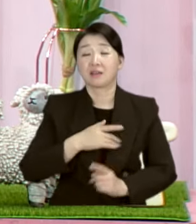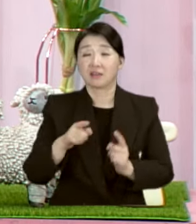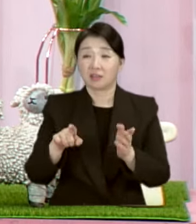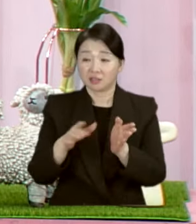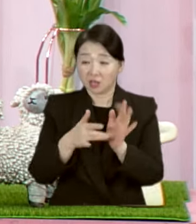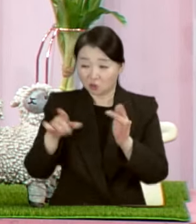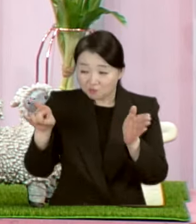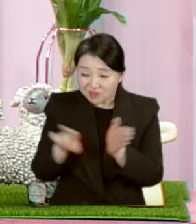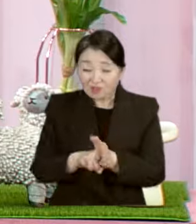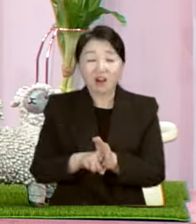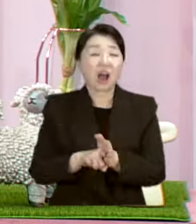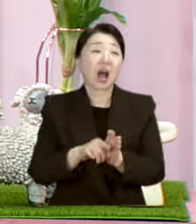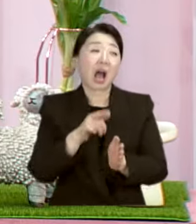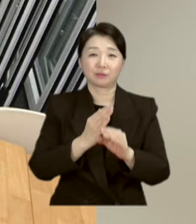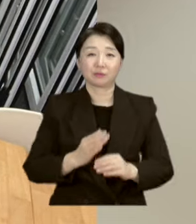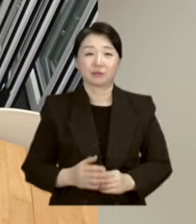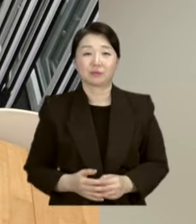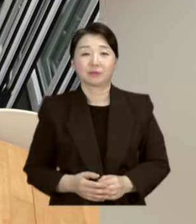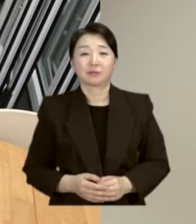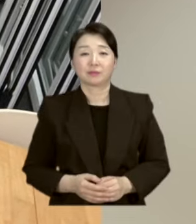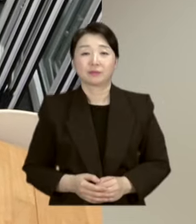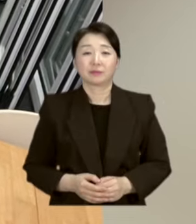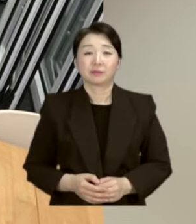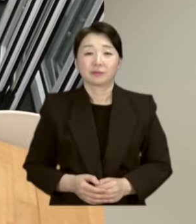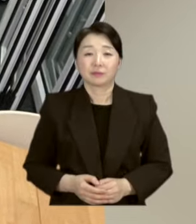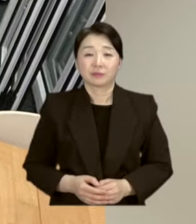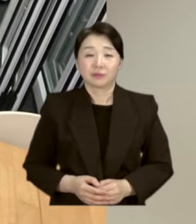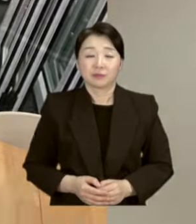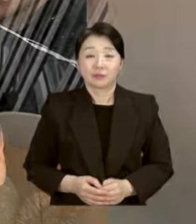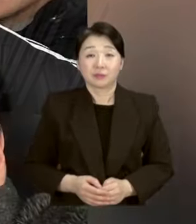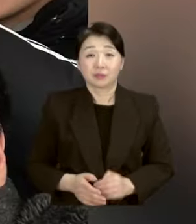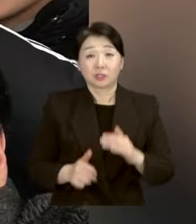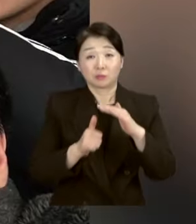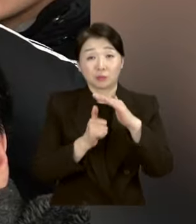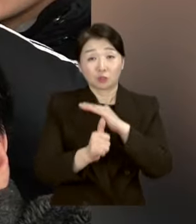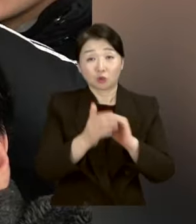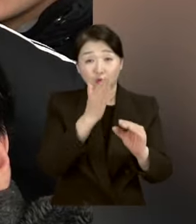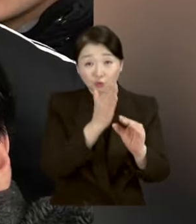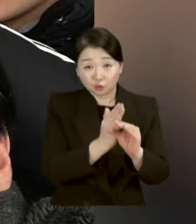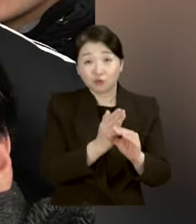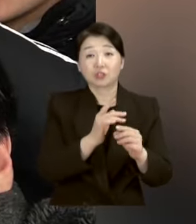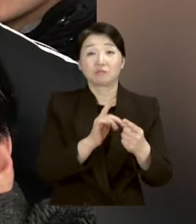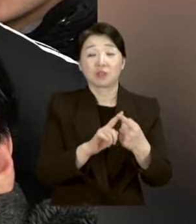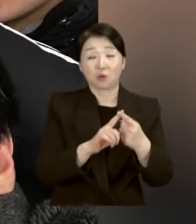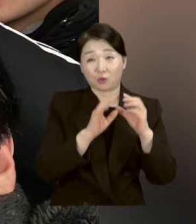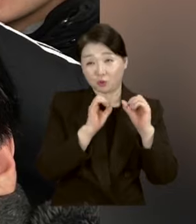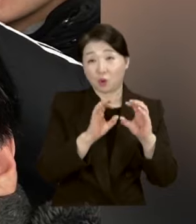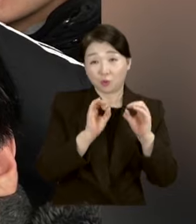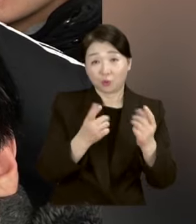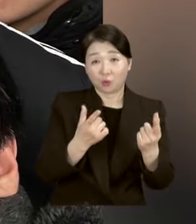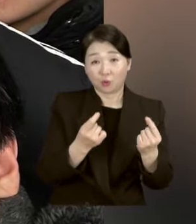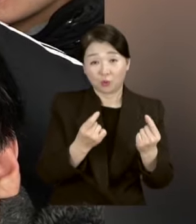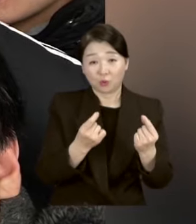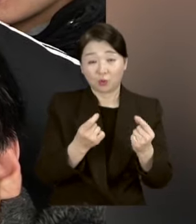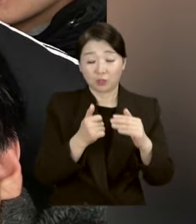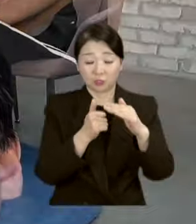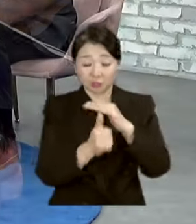믿어야 되는구나. 많이 깨닫습니다. 야, 지금 이제 선수들 위주로 지금 네. 전도를 하고